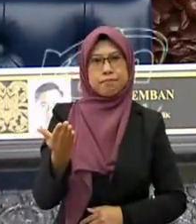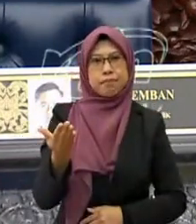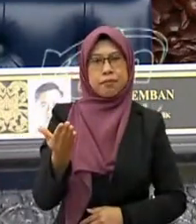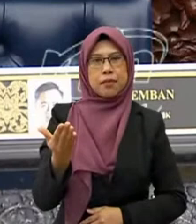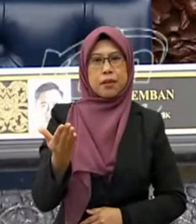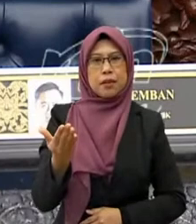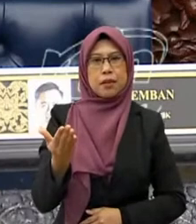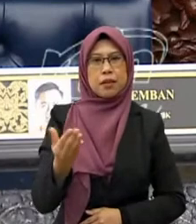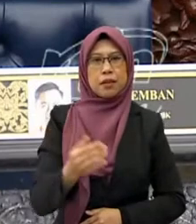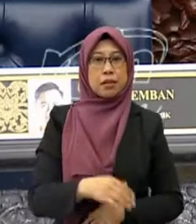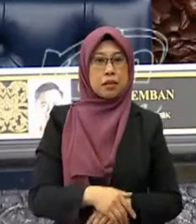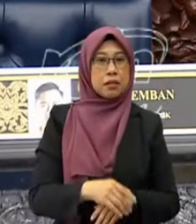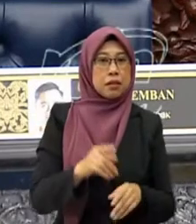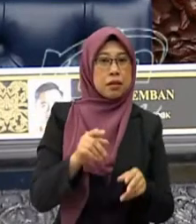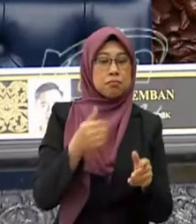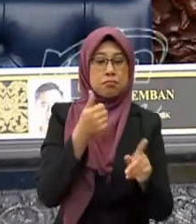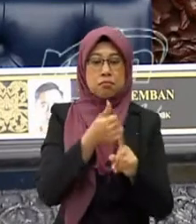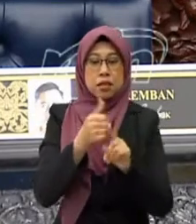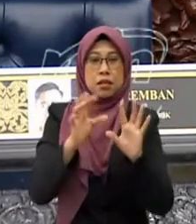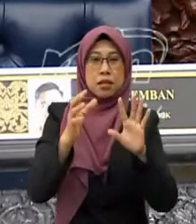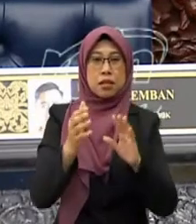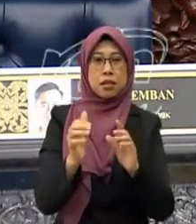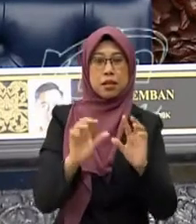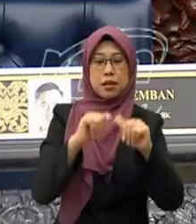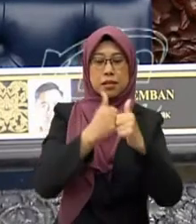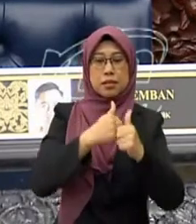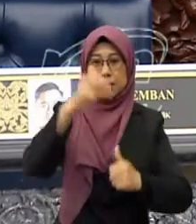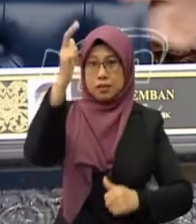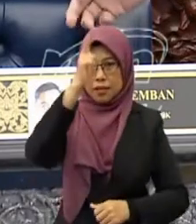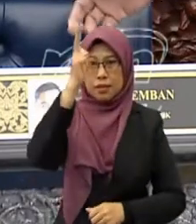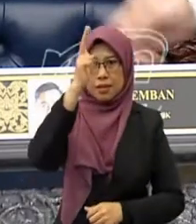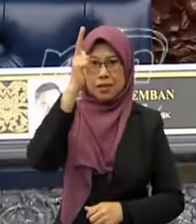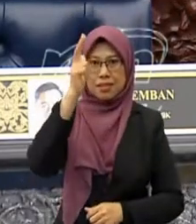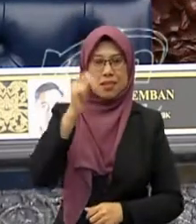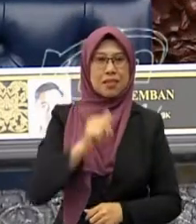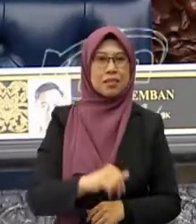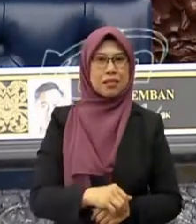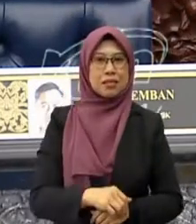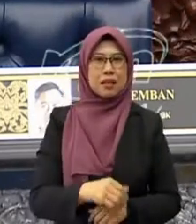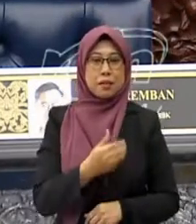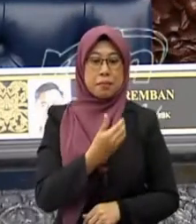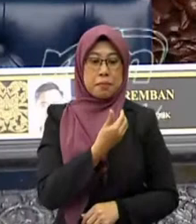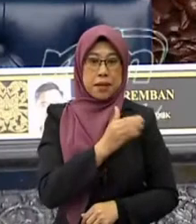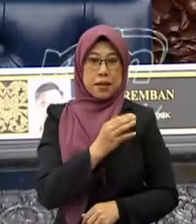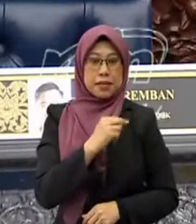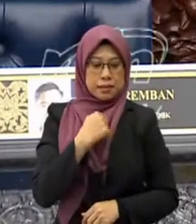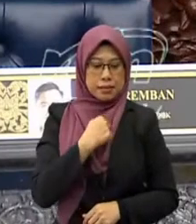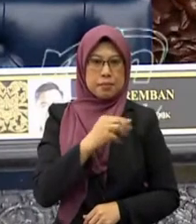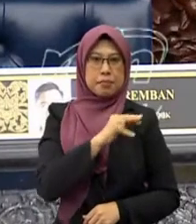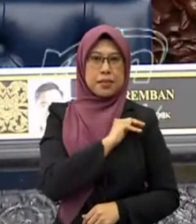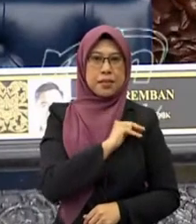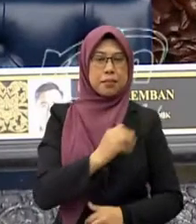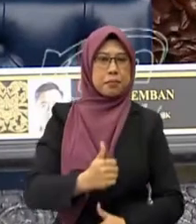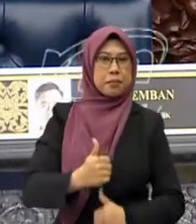yang begitu mantap diantara agensi kerajaan Menteri Pertahanan dulu